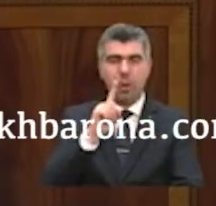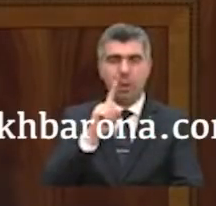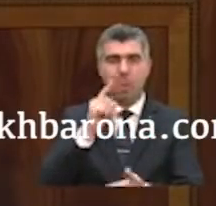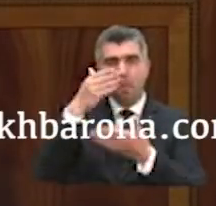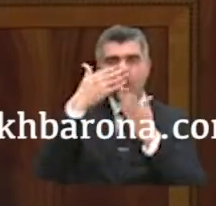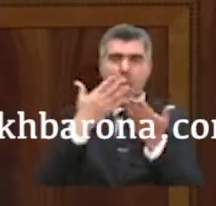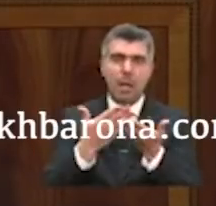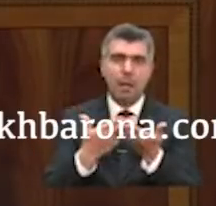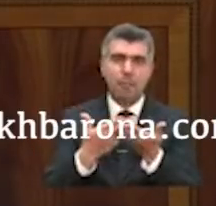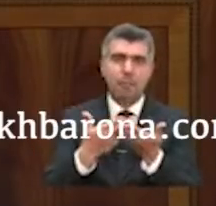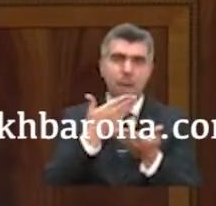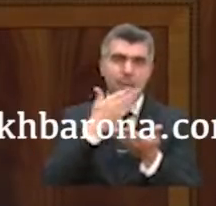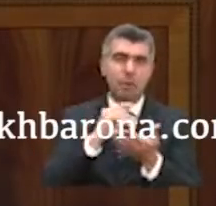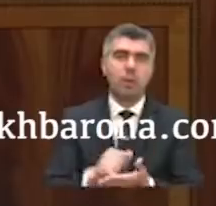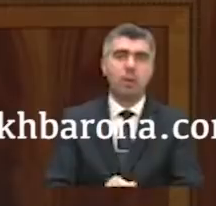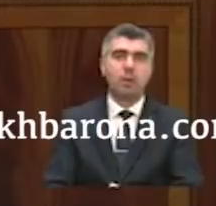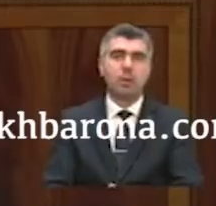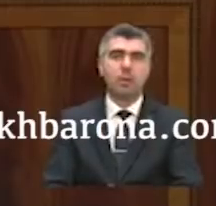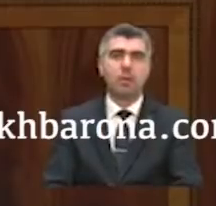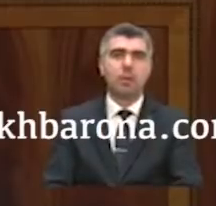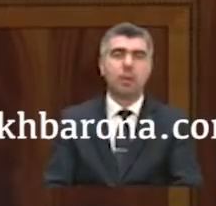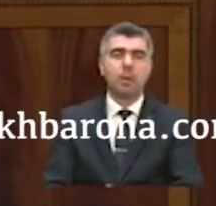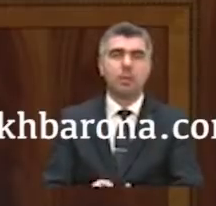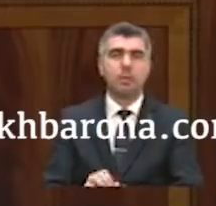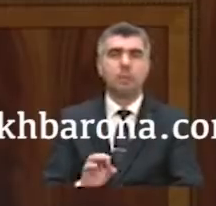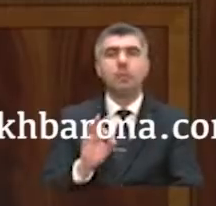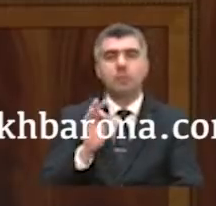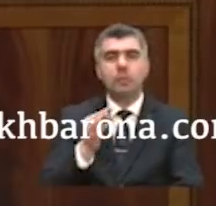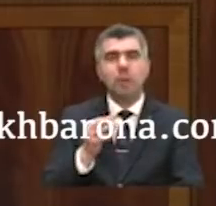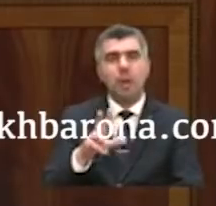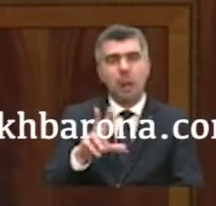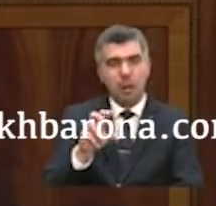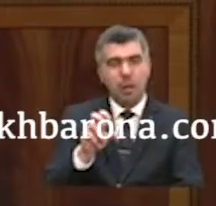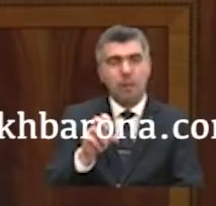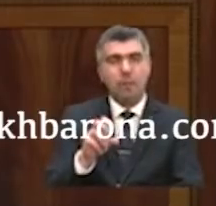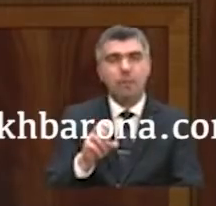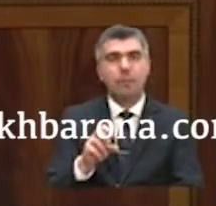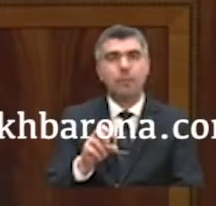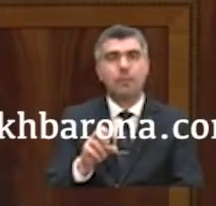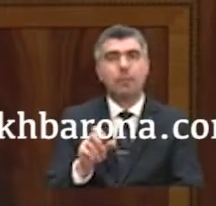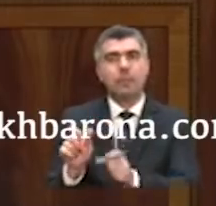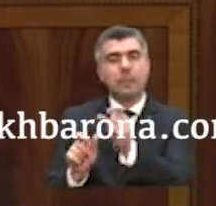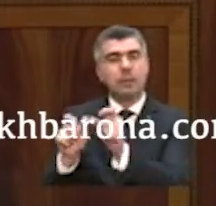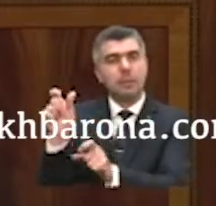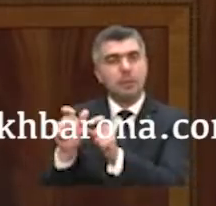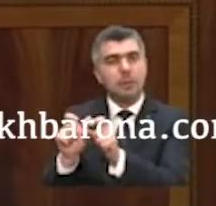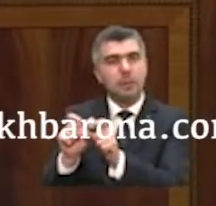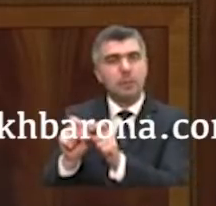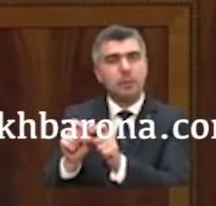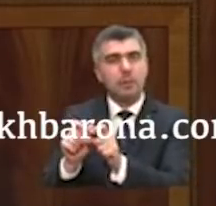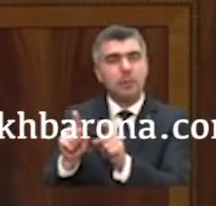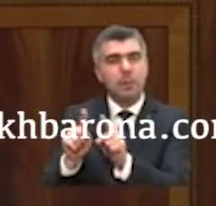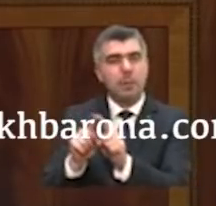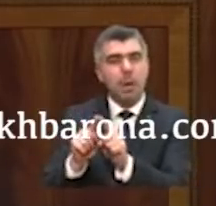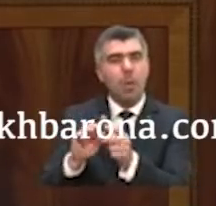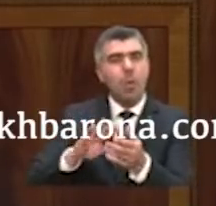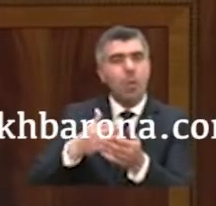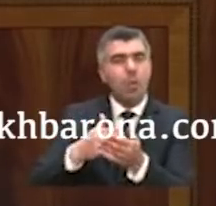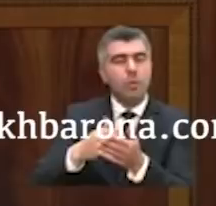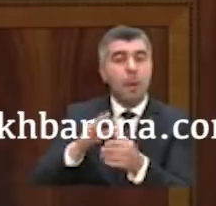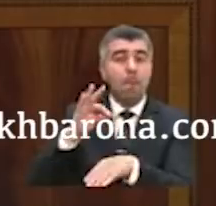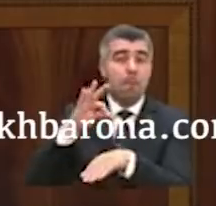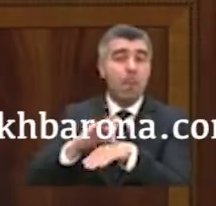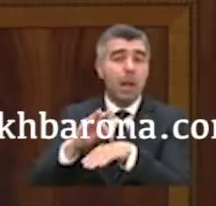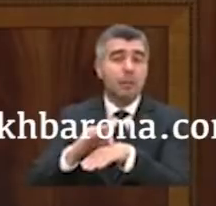شوف انا غنتفهم انه يعني المواطن يعني انه افكتي مورالمون، سي نورمال